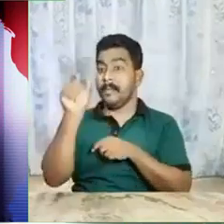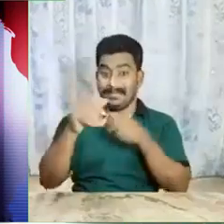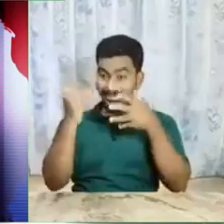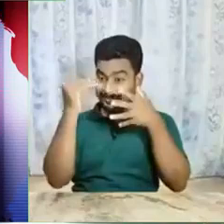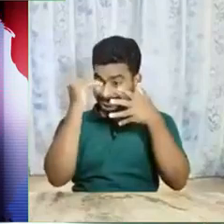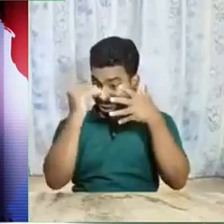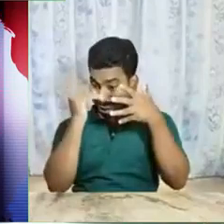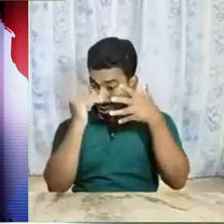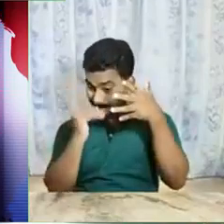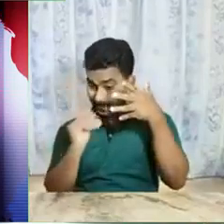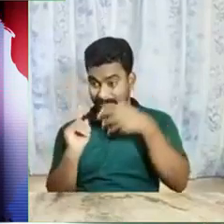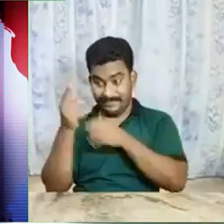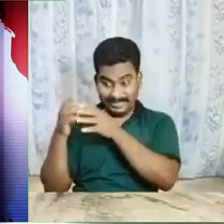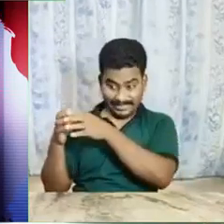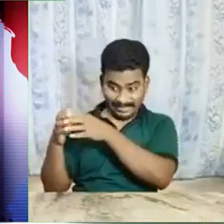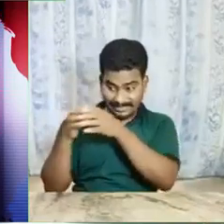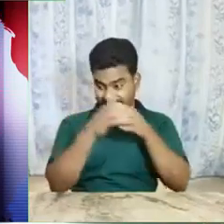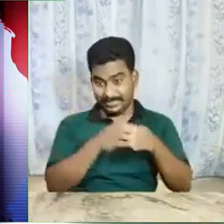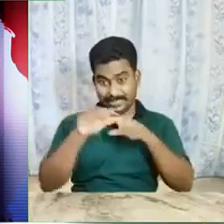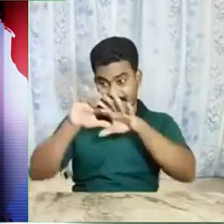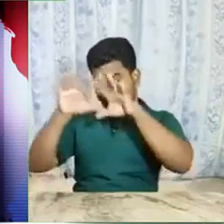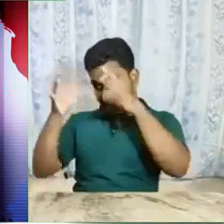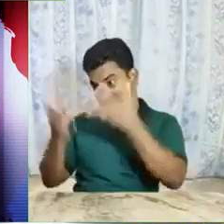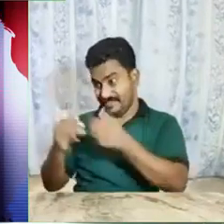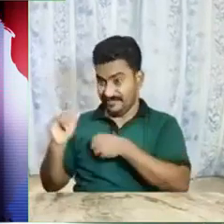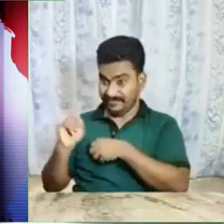യാത്രക്കാർ മുഴുവൻ പ്രശ്നത്തിലാകും.